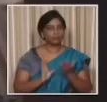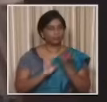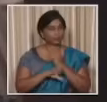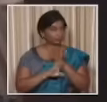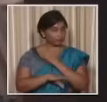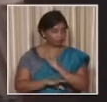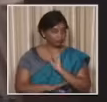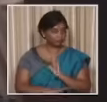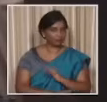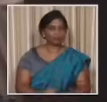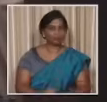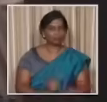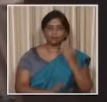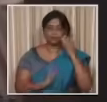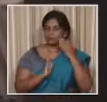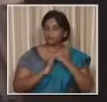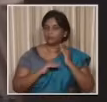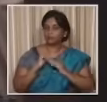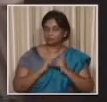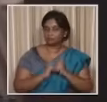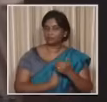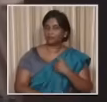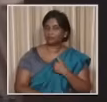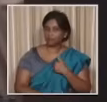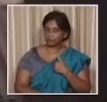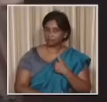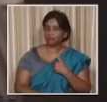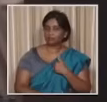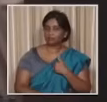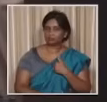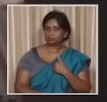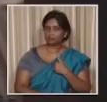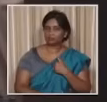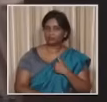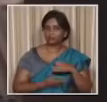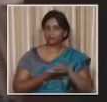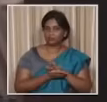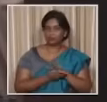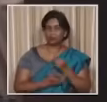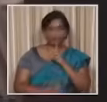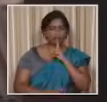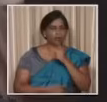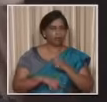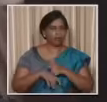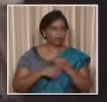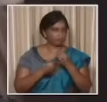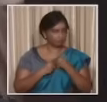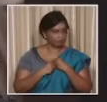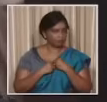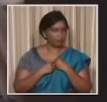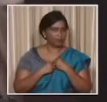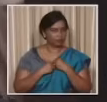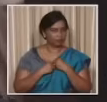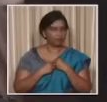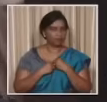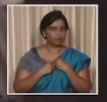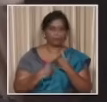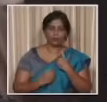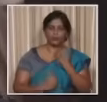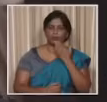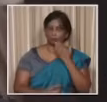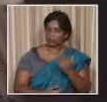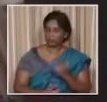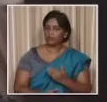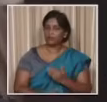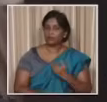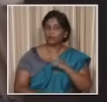දිනවල සිදුණු සිදුවීම් තුල මට කරුණු පැහැදිලි කිරීමකට අවස්ථාව ලබා දීම ගැන මම ස්තුතිවන්ත